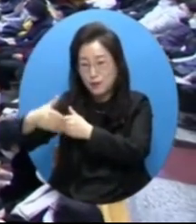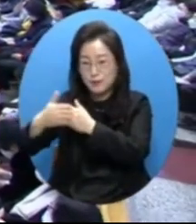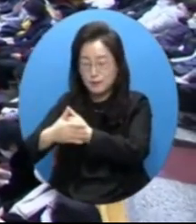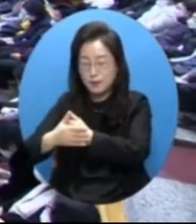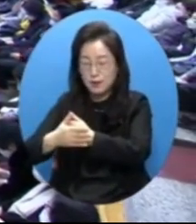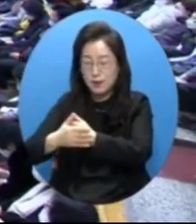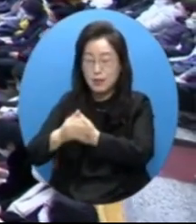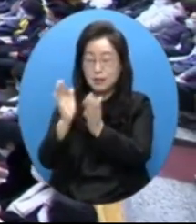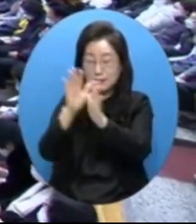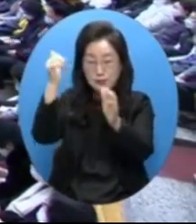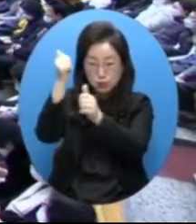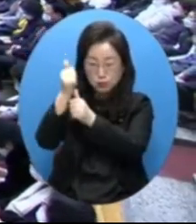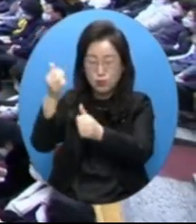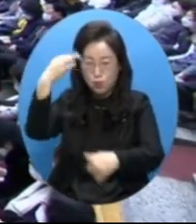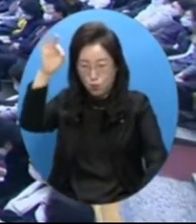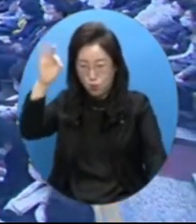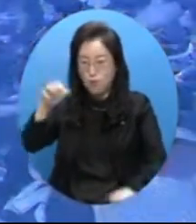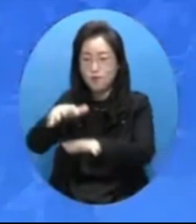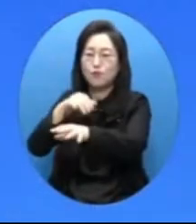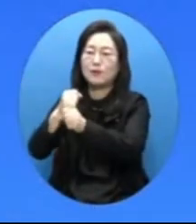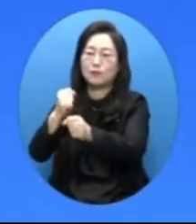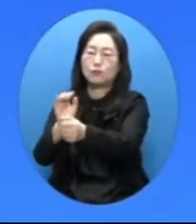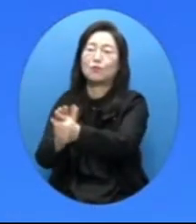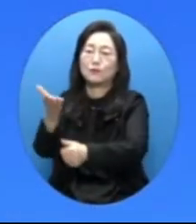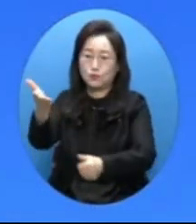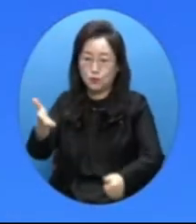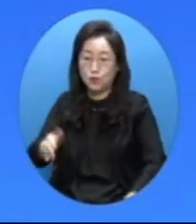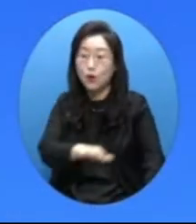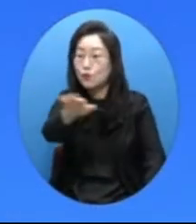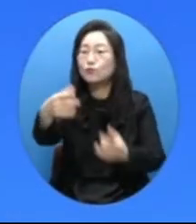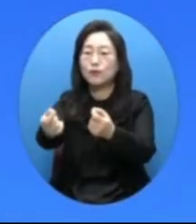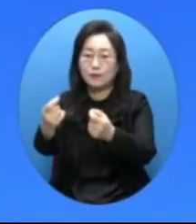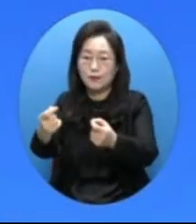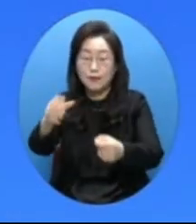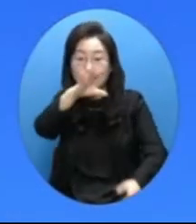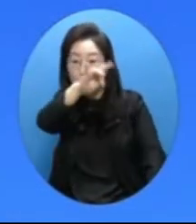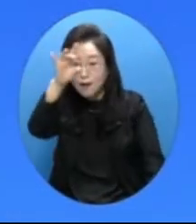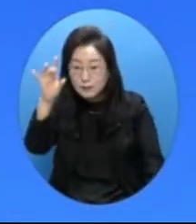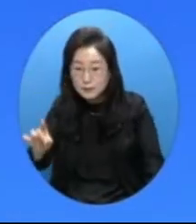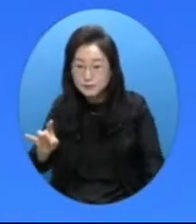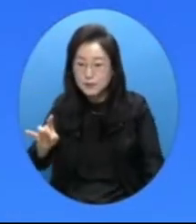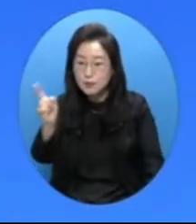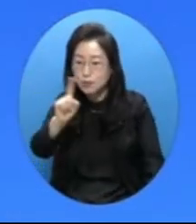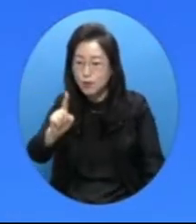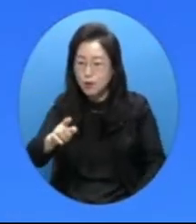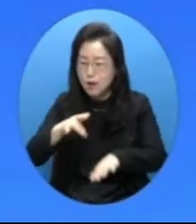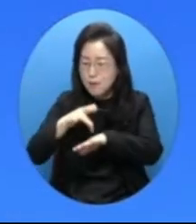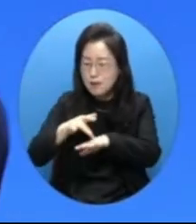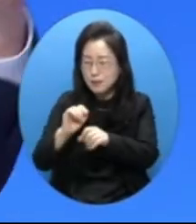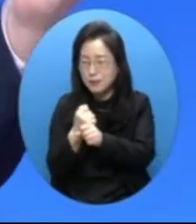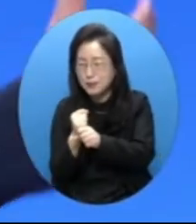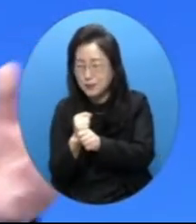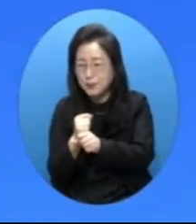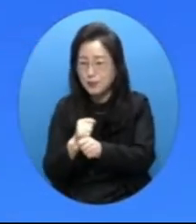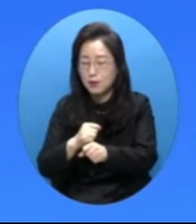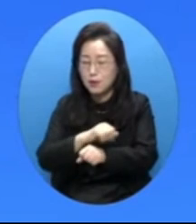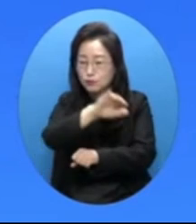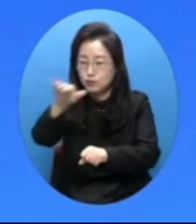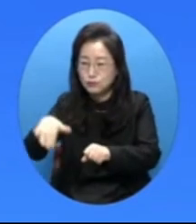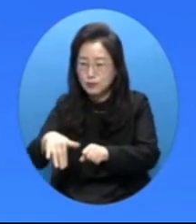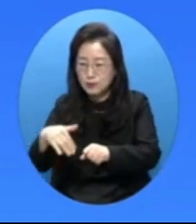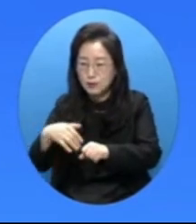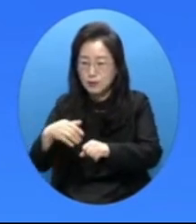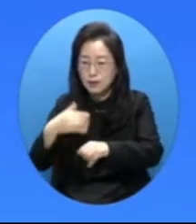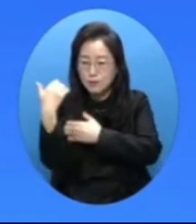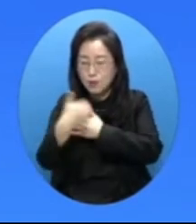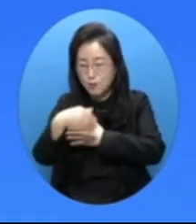이상을 사랑한다고 때때로 악한 우리를 공격해옵니다 육신의 건강을 빼앗아 가기도 하고 마음에